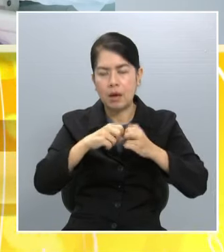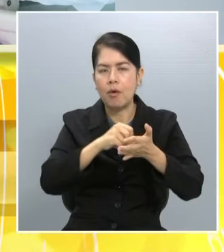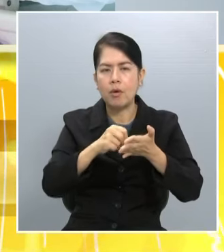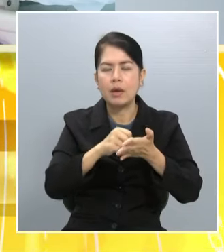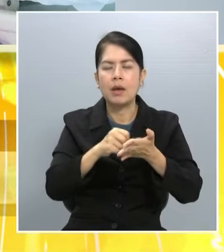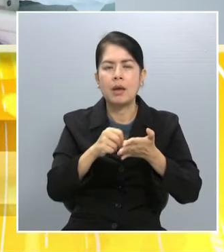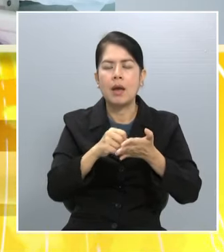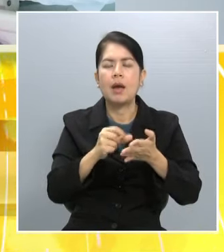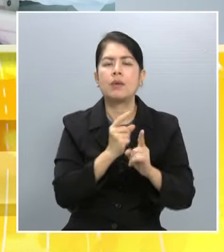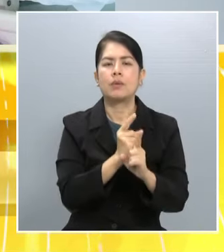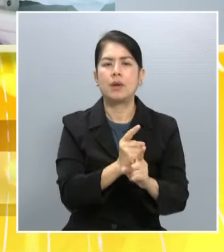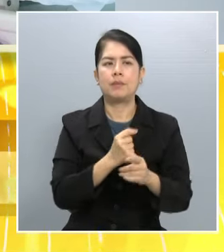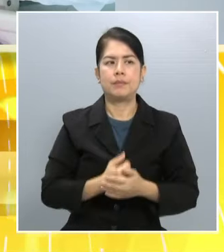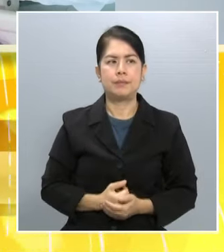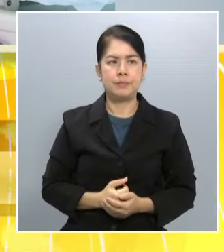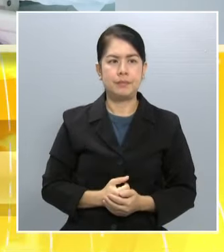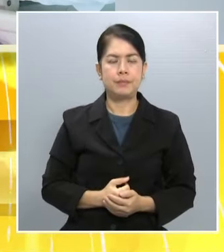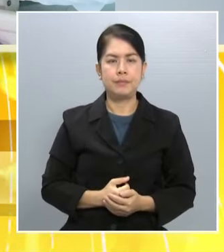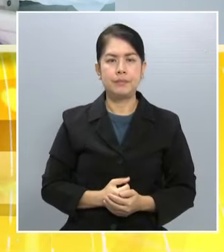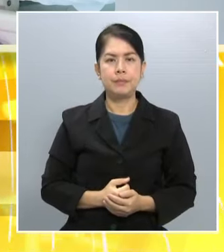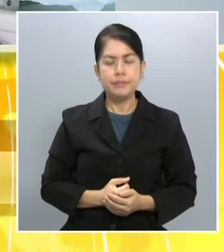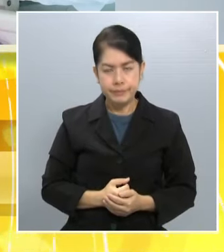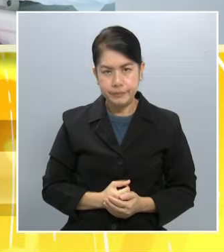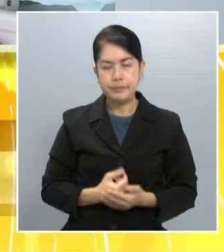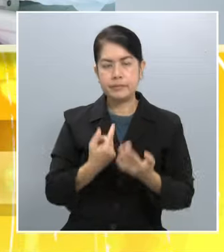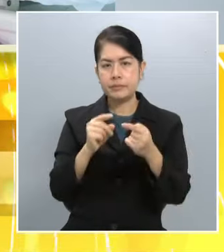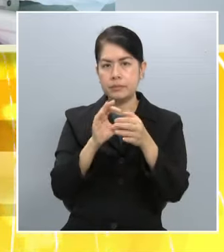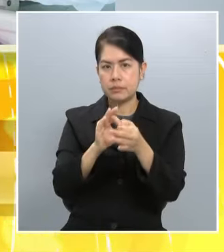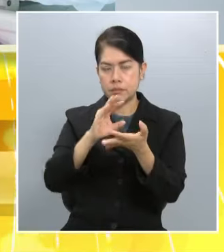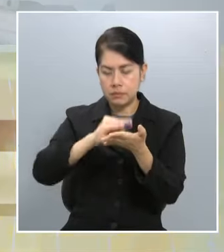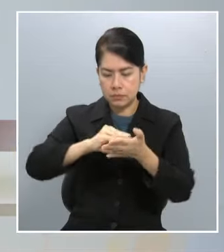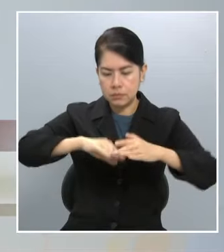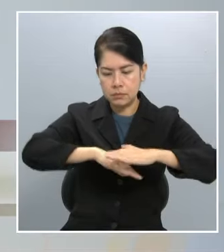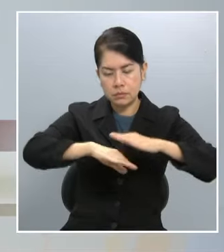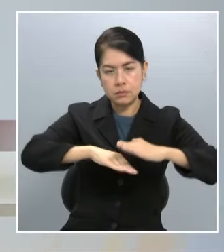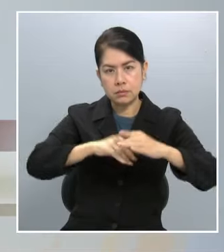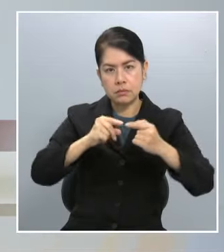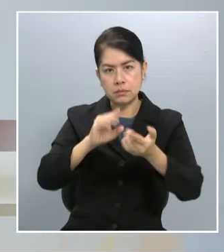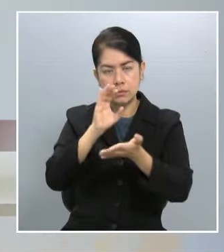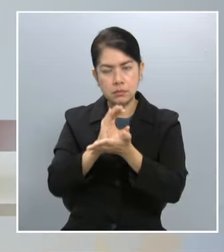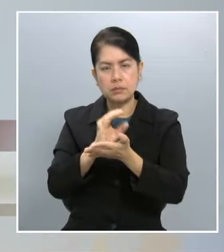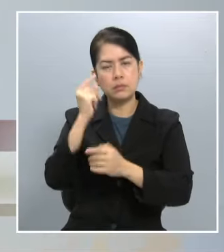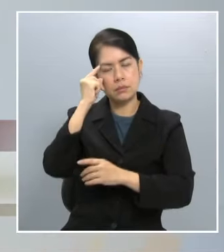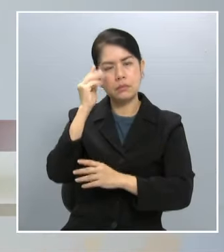กรณีไม่แจ้งความจริงหรือไม่อันนี้ยังไม่ยืนยันนะแต่เหตุการณ์ที่ทำให้เกิดกรณีสั่งลงโ